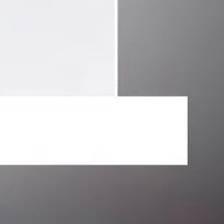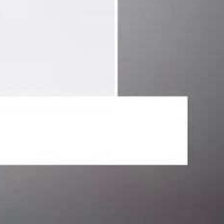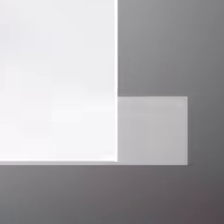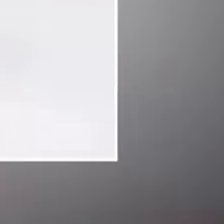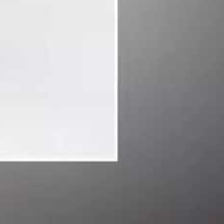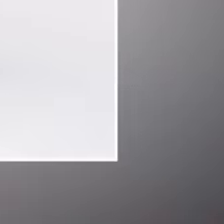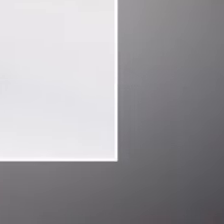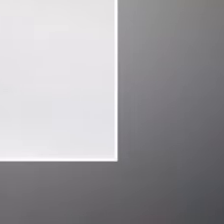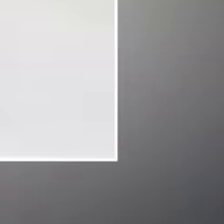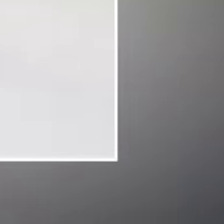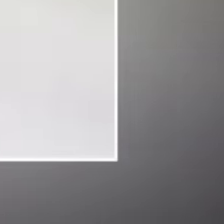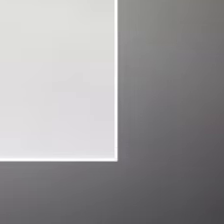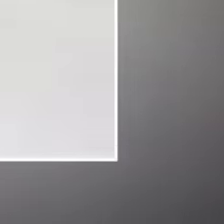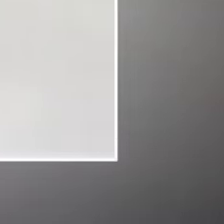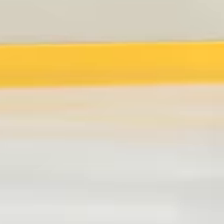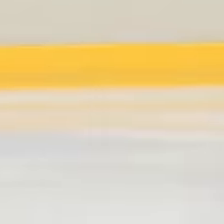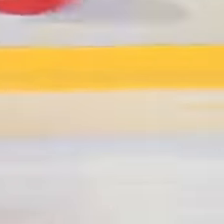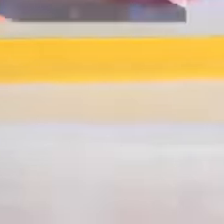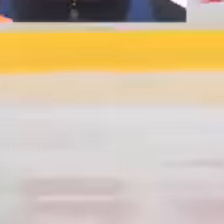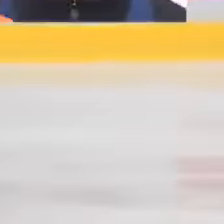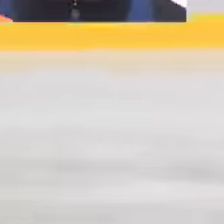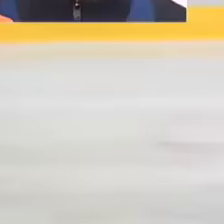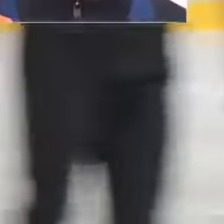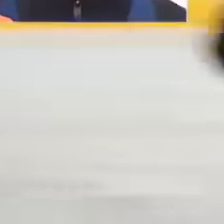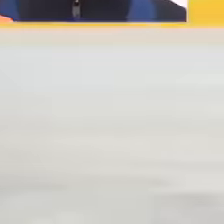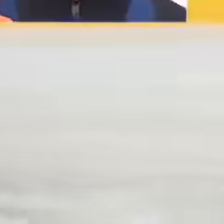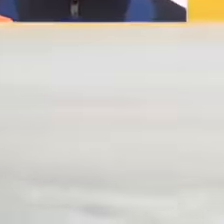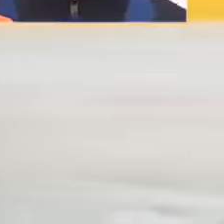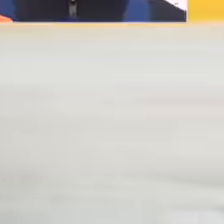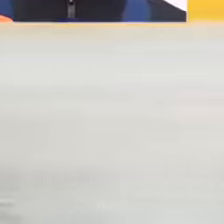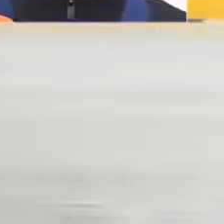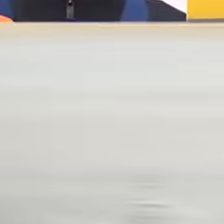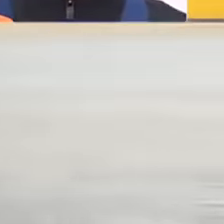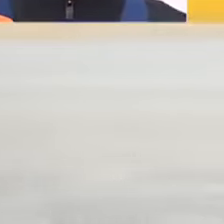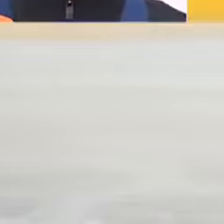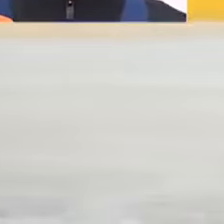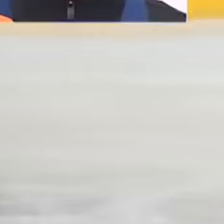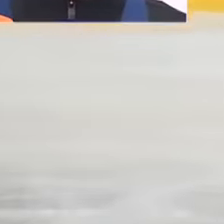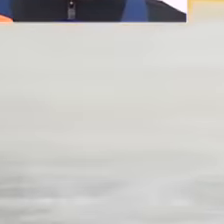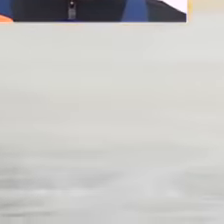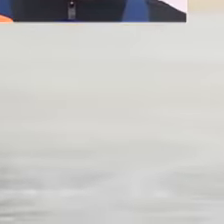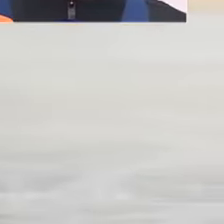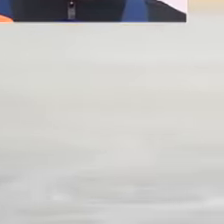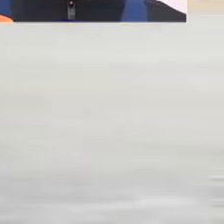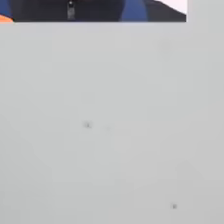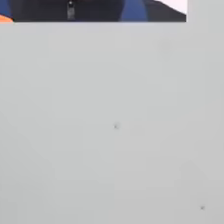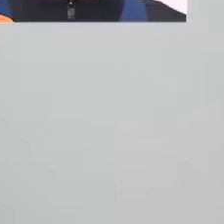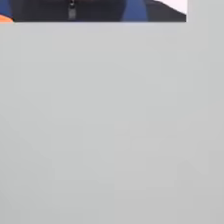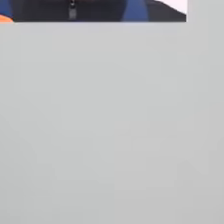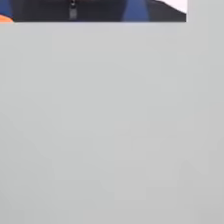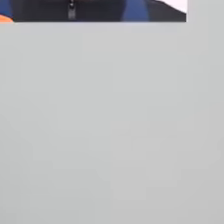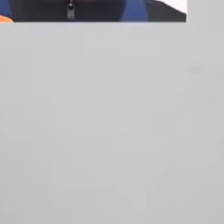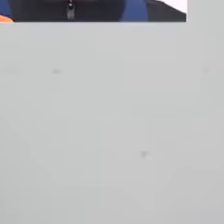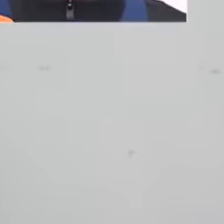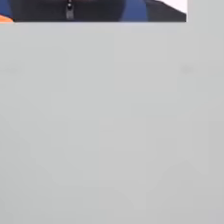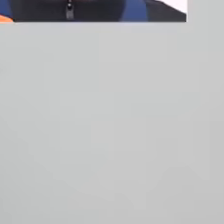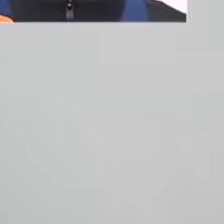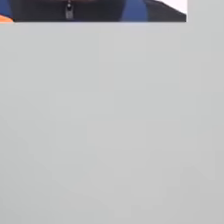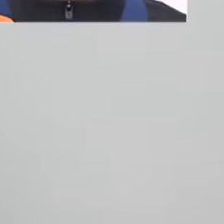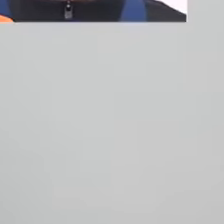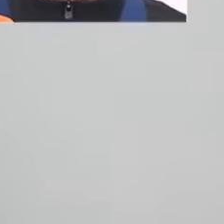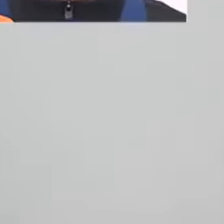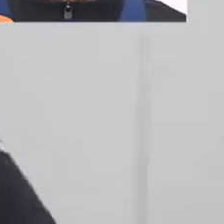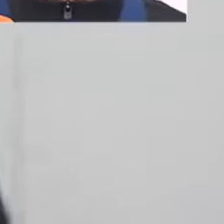어른들을 놀라게 했습니다. 작품을 짜기 전에 이렇게 영화를 많으면 10번